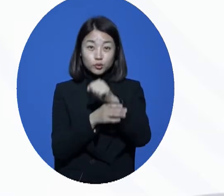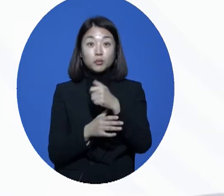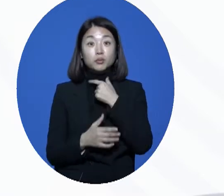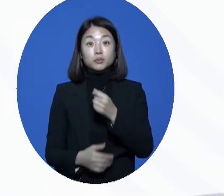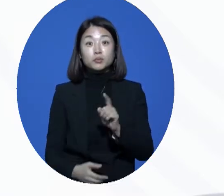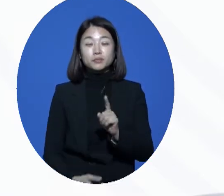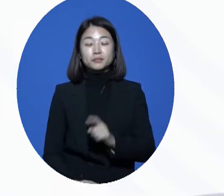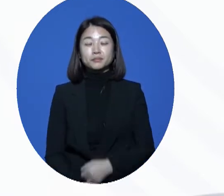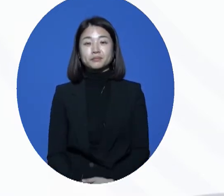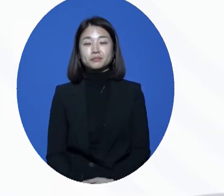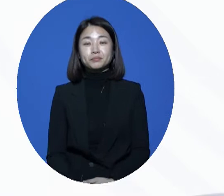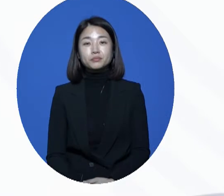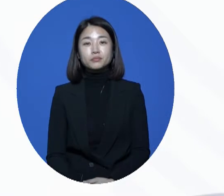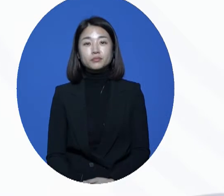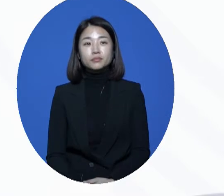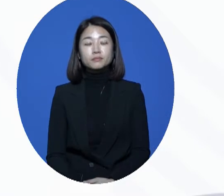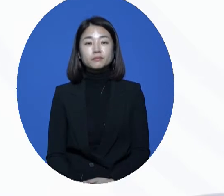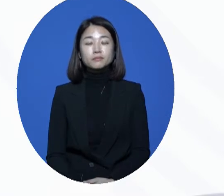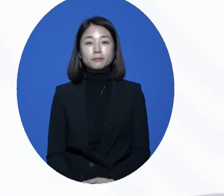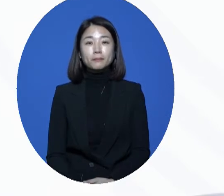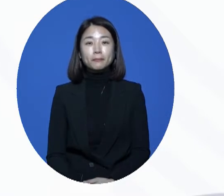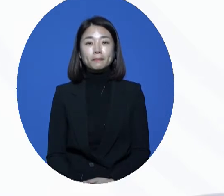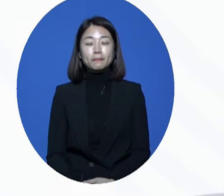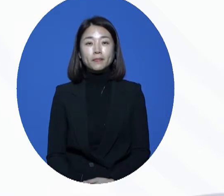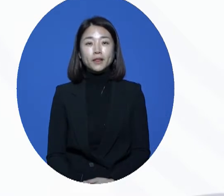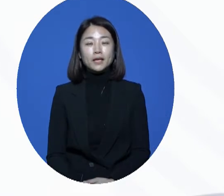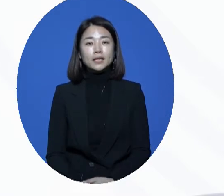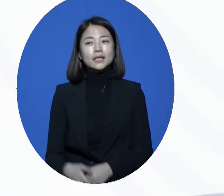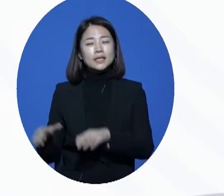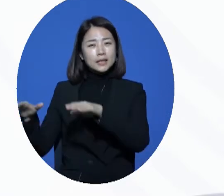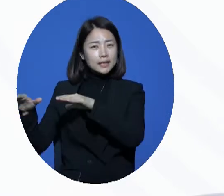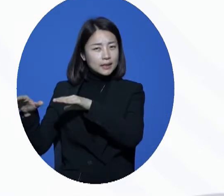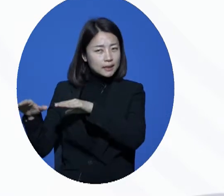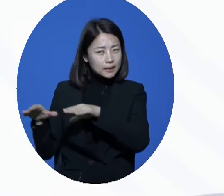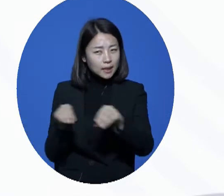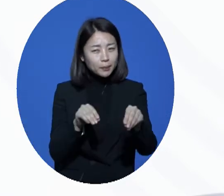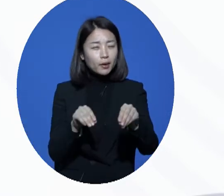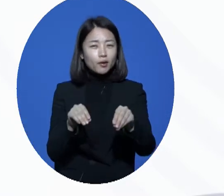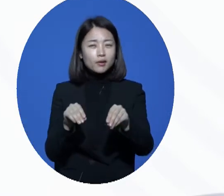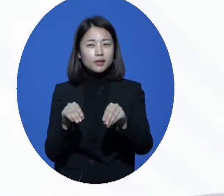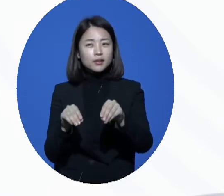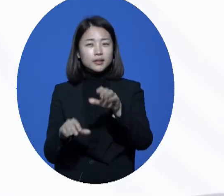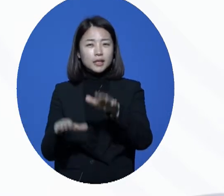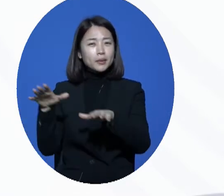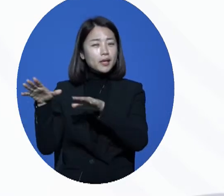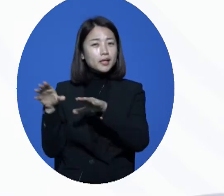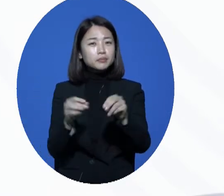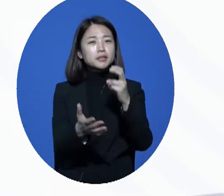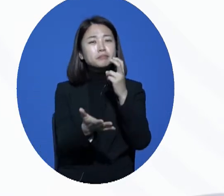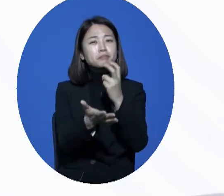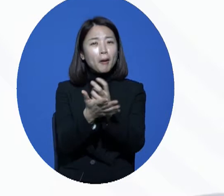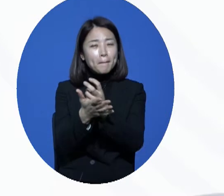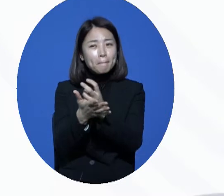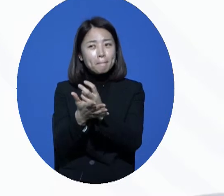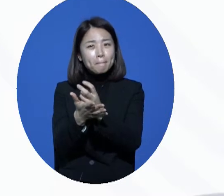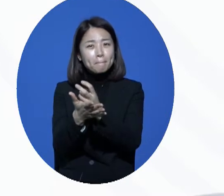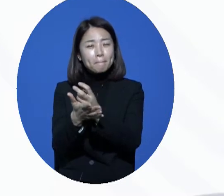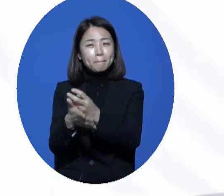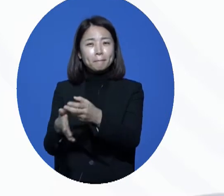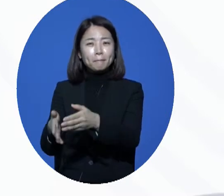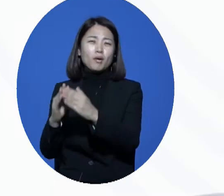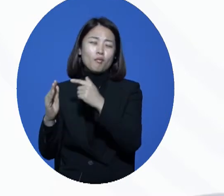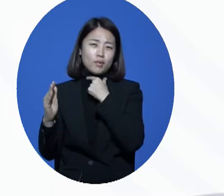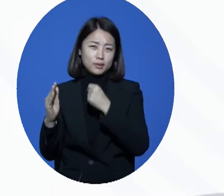드리는 말씀은 포괄적인 차별금지법이 제정되지 않은 가운데에서 장애인